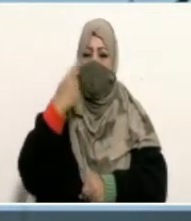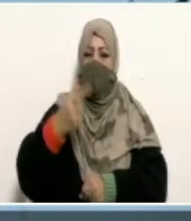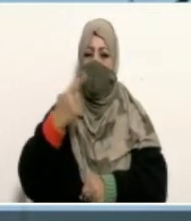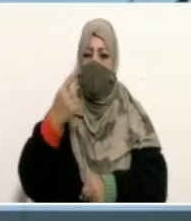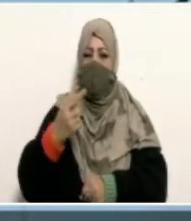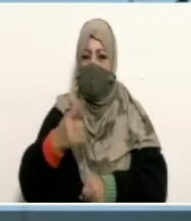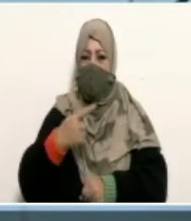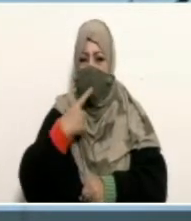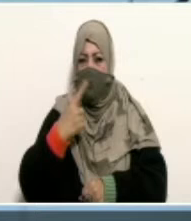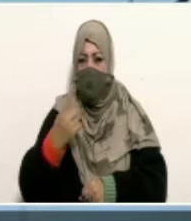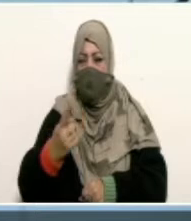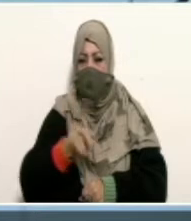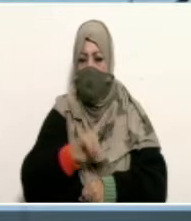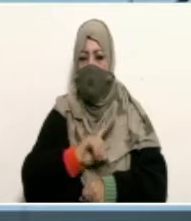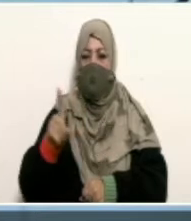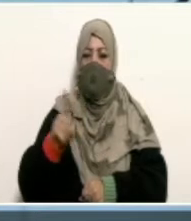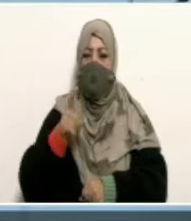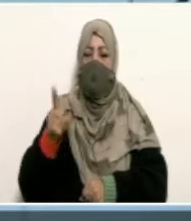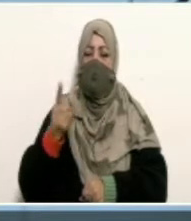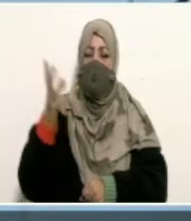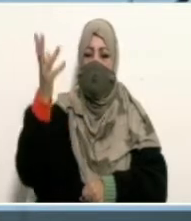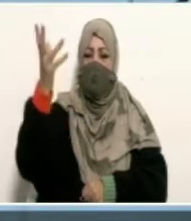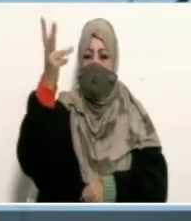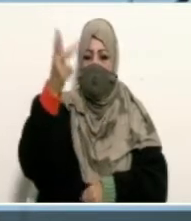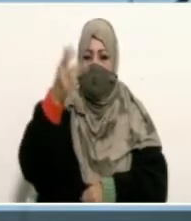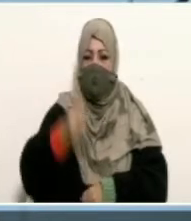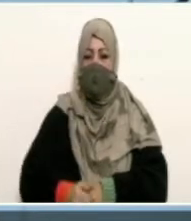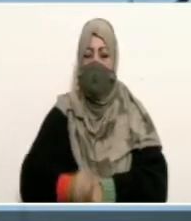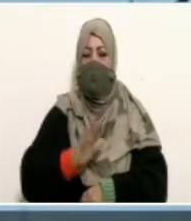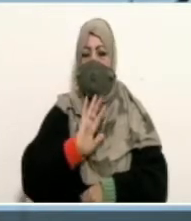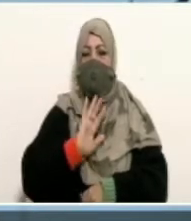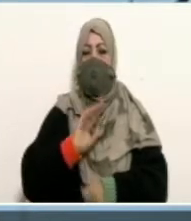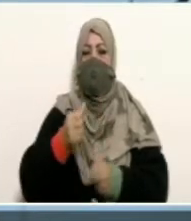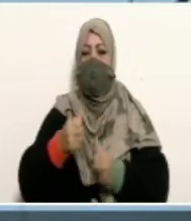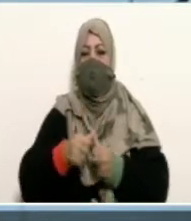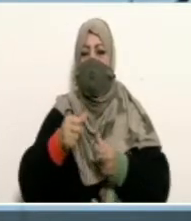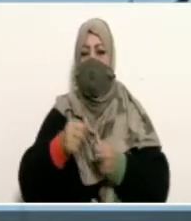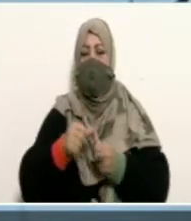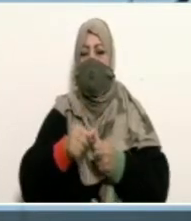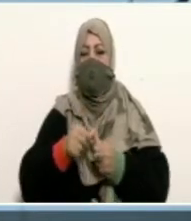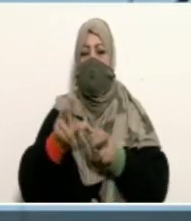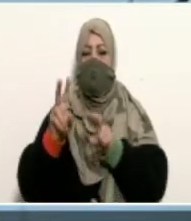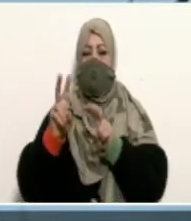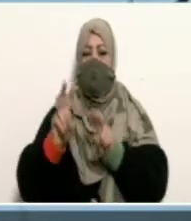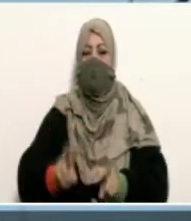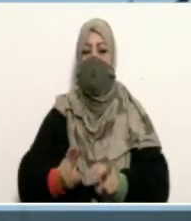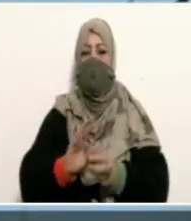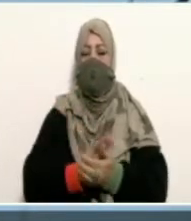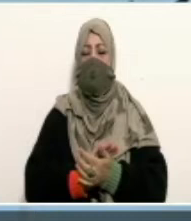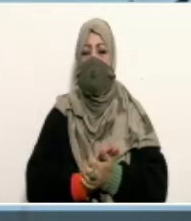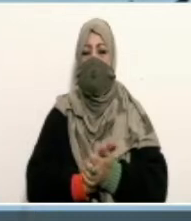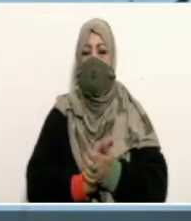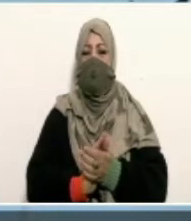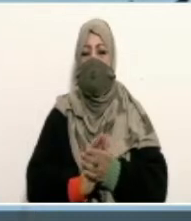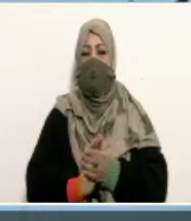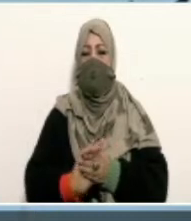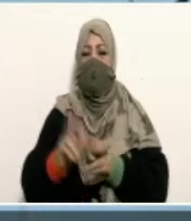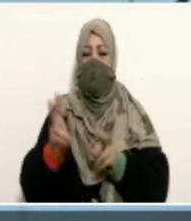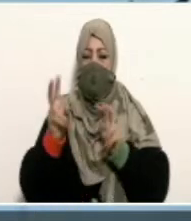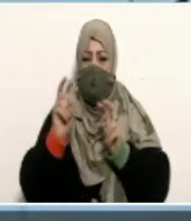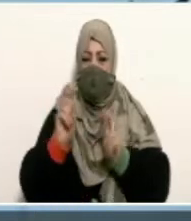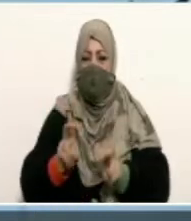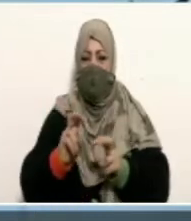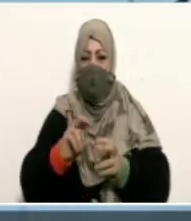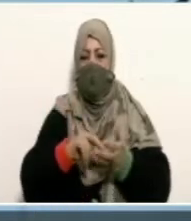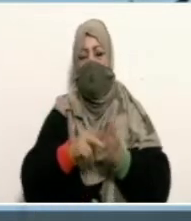فهذا تبقى على ما هي عليه. طبعا اذا ابقيت على ما هي عليه ايضا لا يجوز للذكور